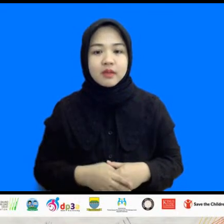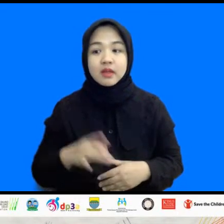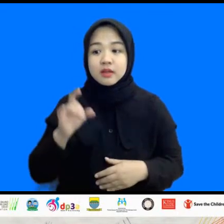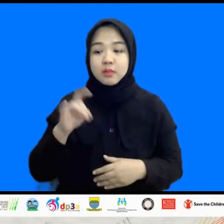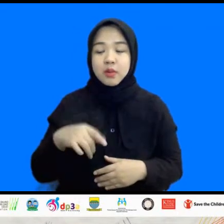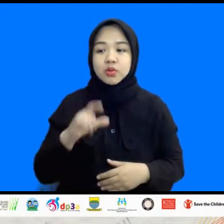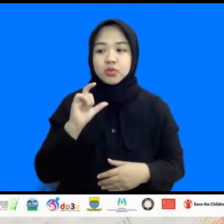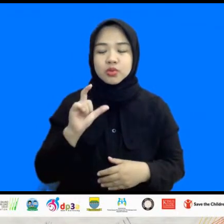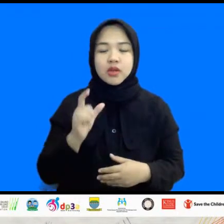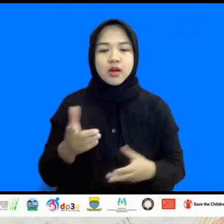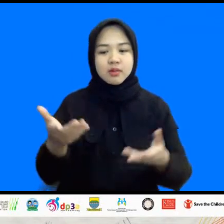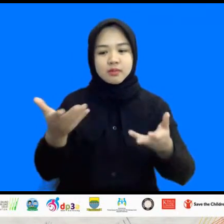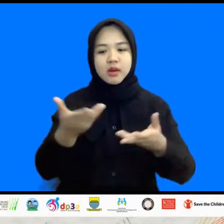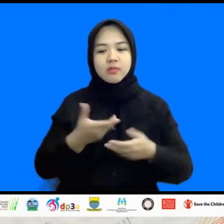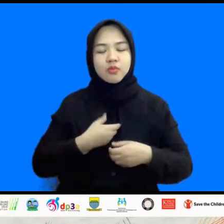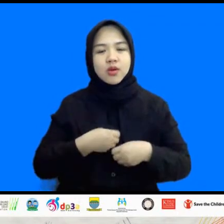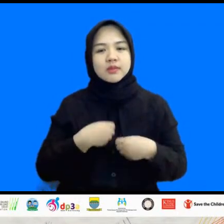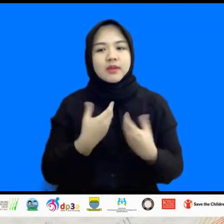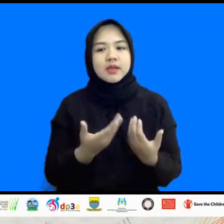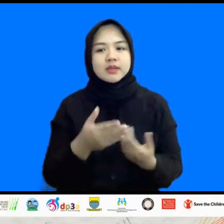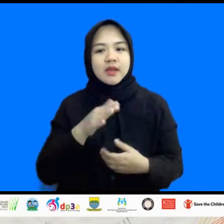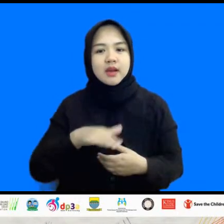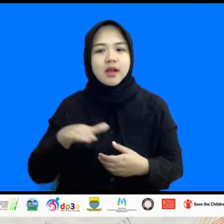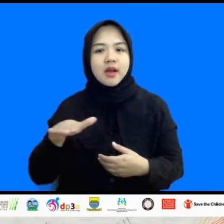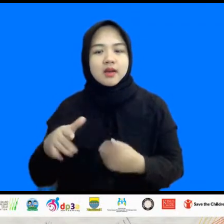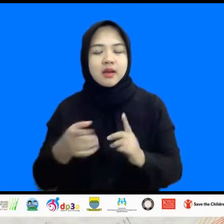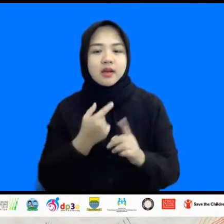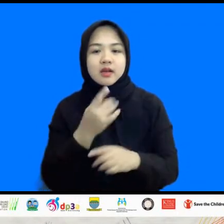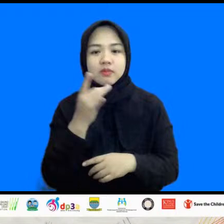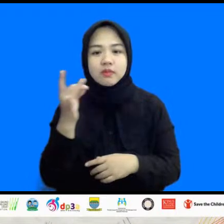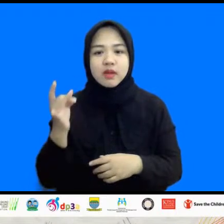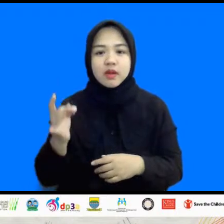cara menampung aspirasi atau suara anak dari berbagai